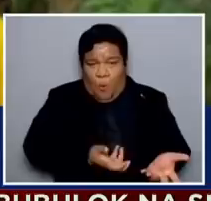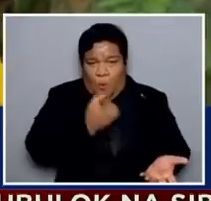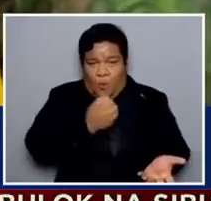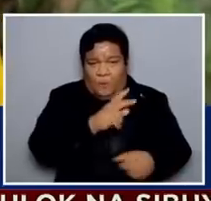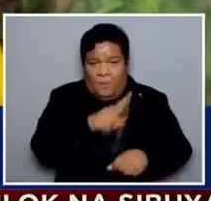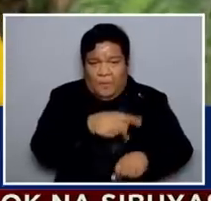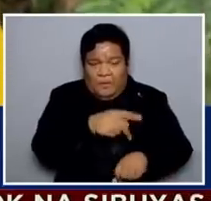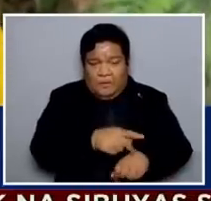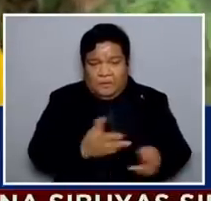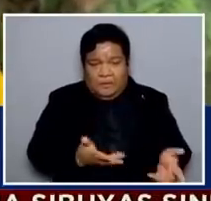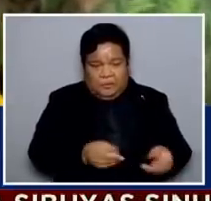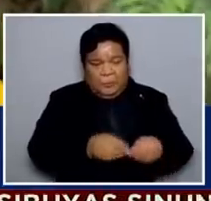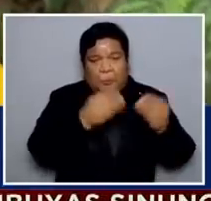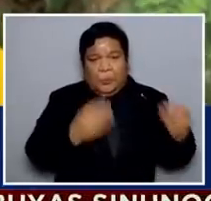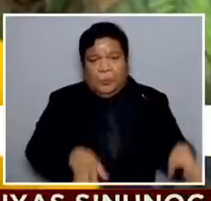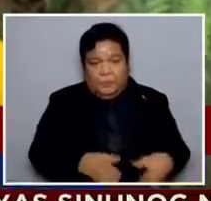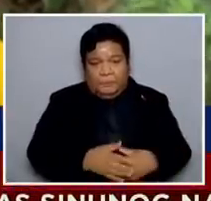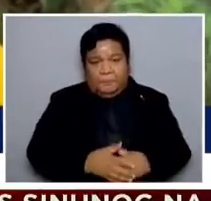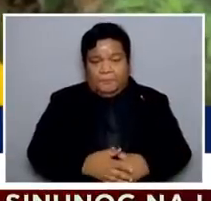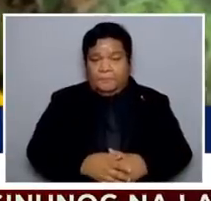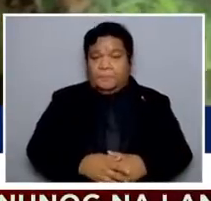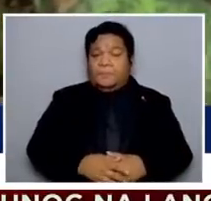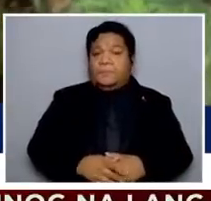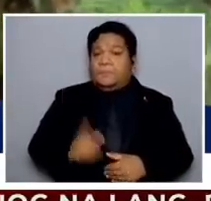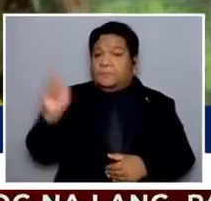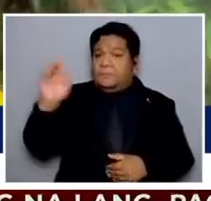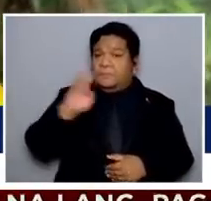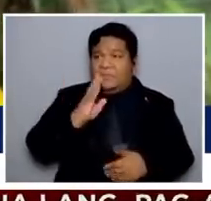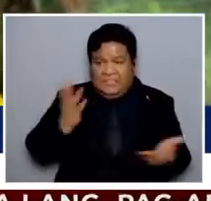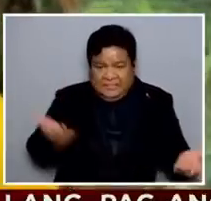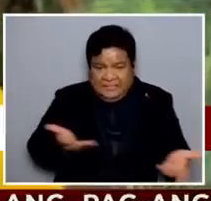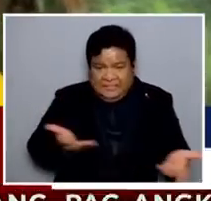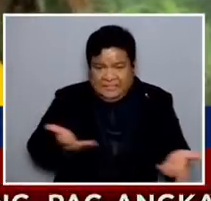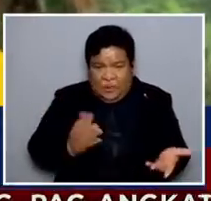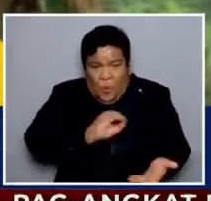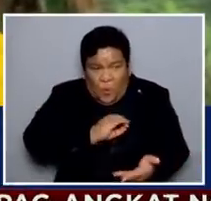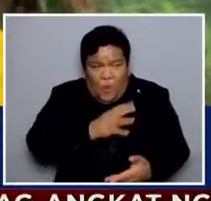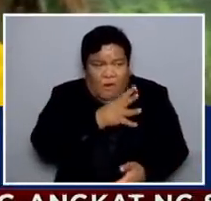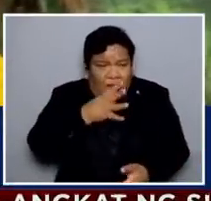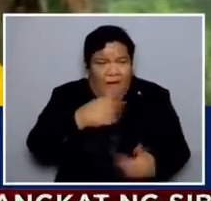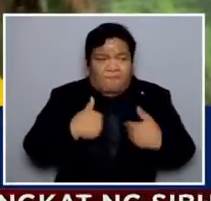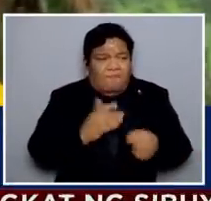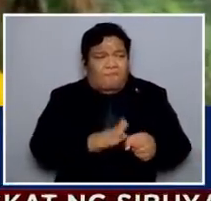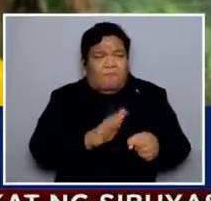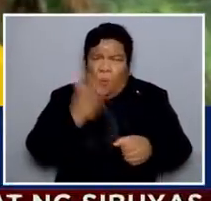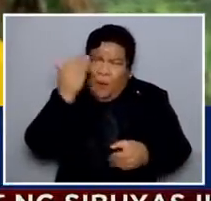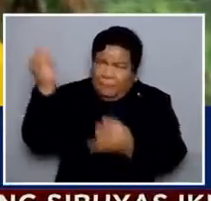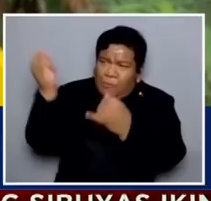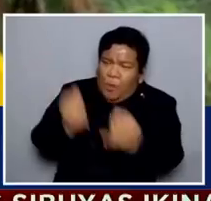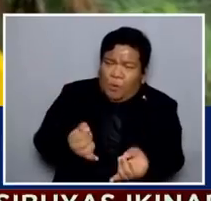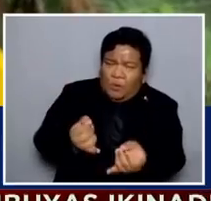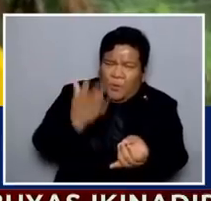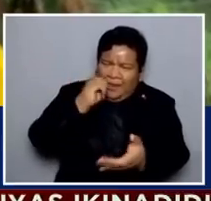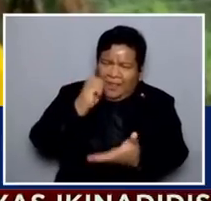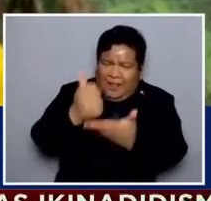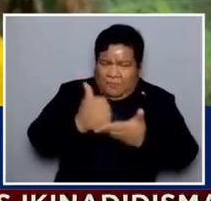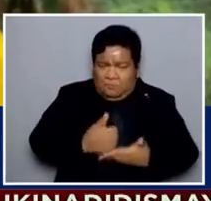nasira. Agricultural country tayo, bakit nag-import? Bakit hindi nila tulungan ng magsasaka para kumita